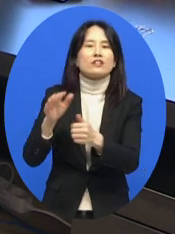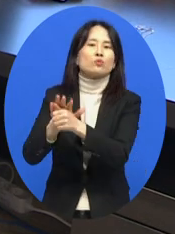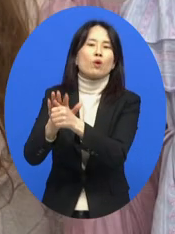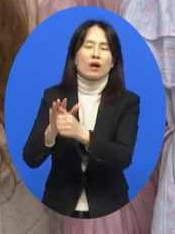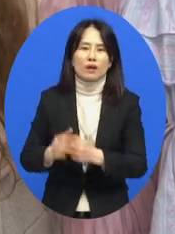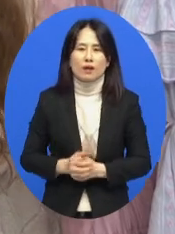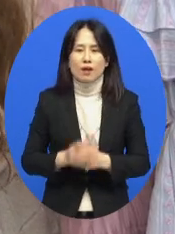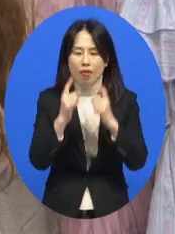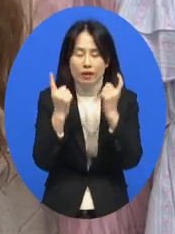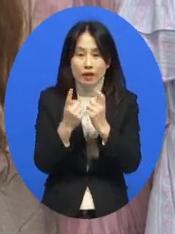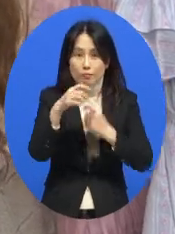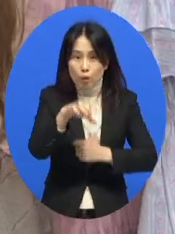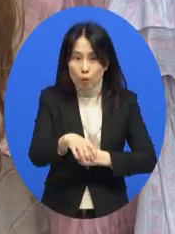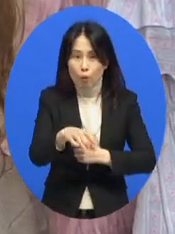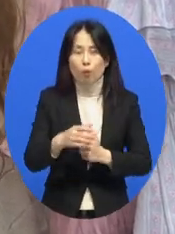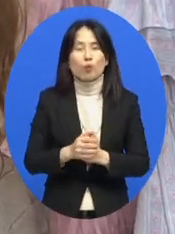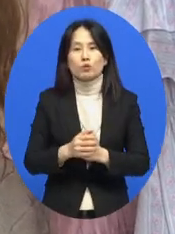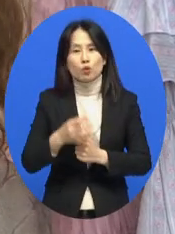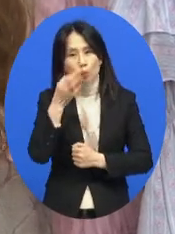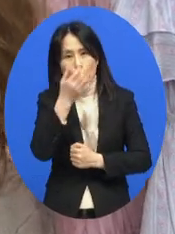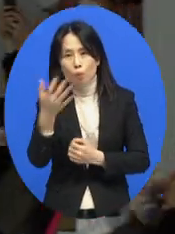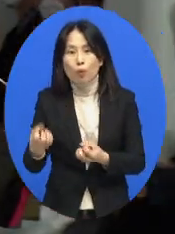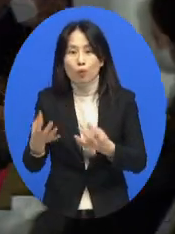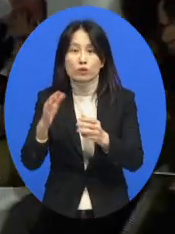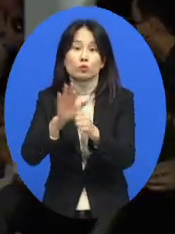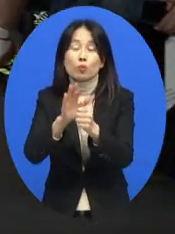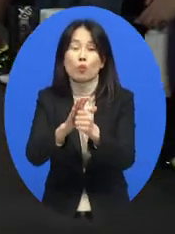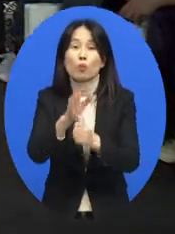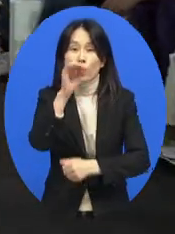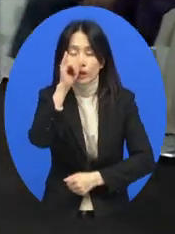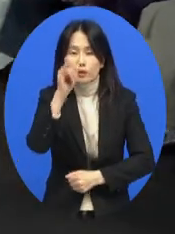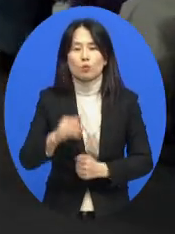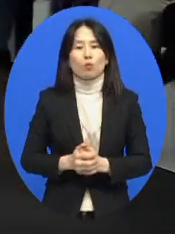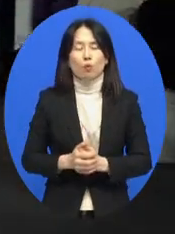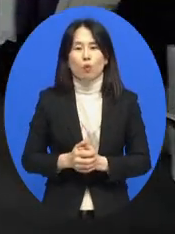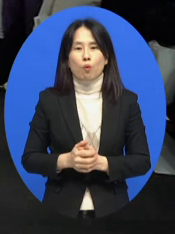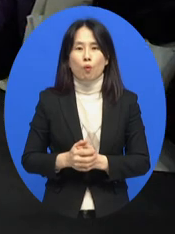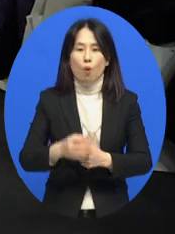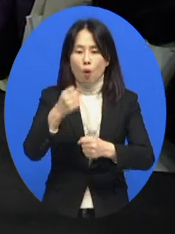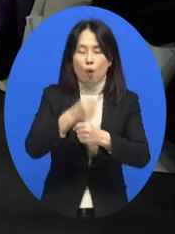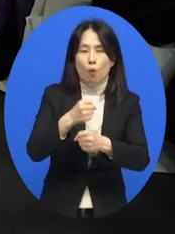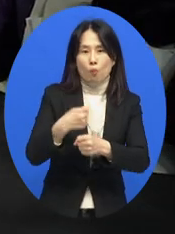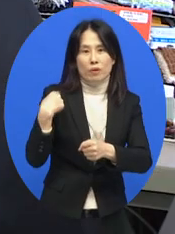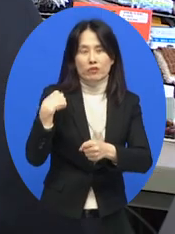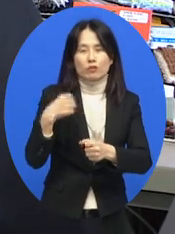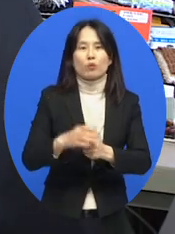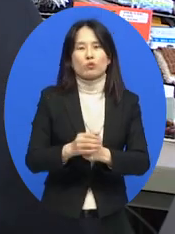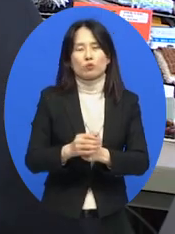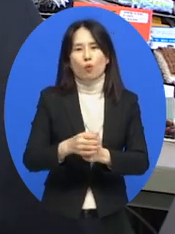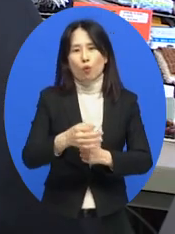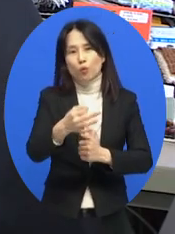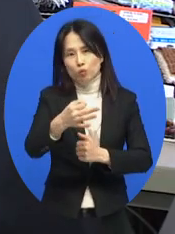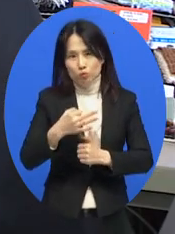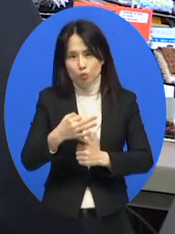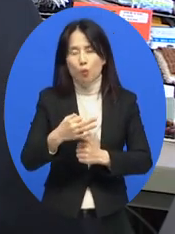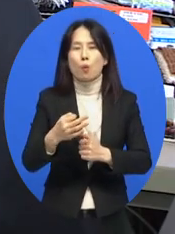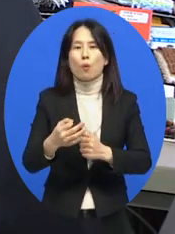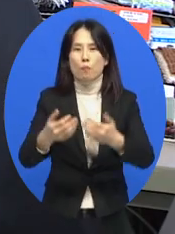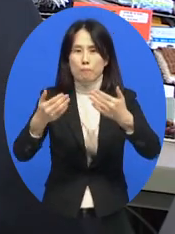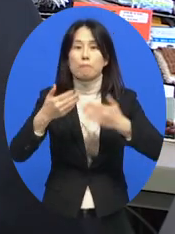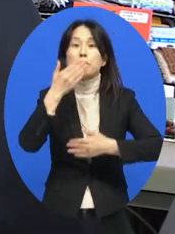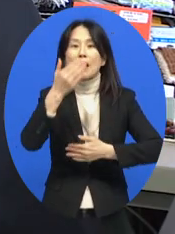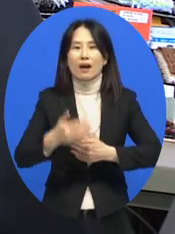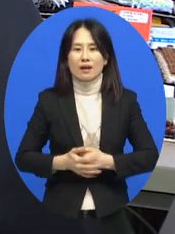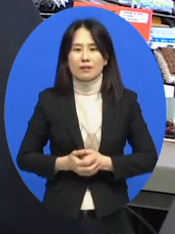됐습니다 개별 창작 공간과 국내외 전시회 참가 지원은 물론 시제품 제작 개발비도 차등 지원받을 수